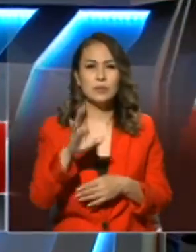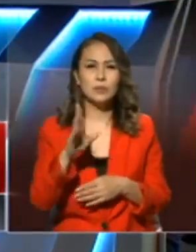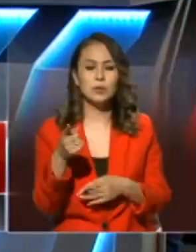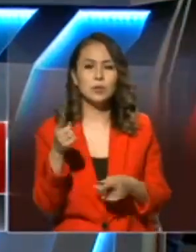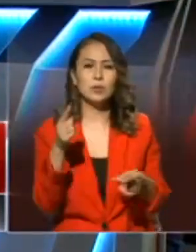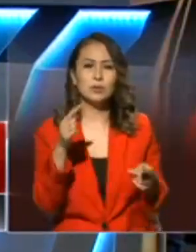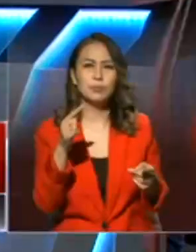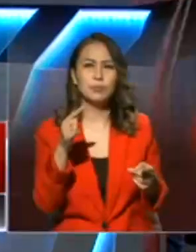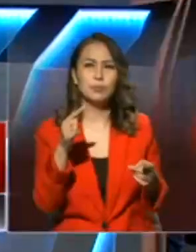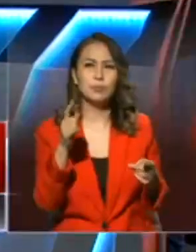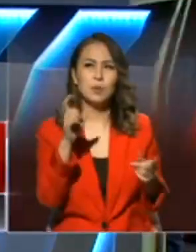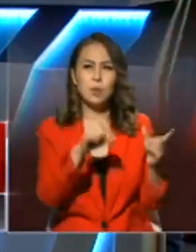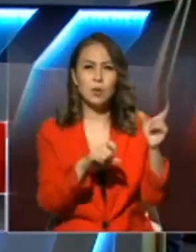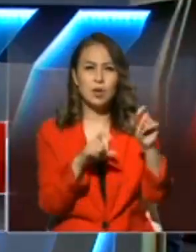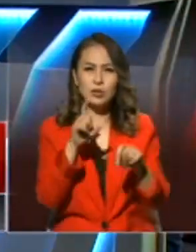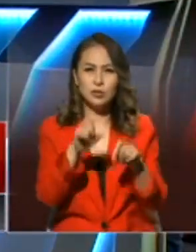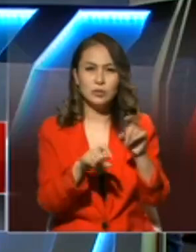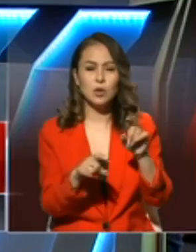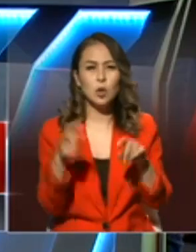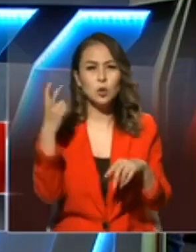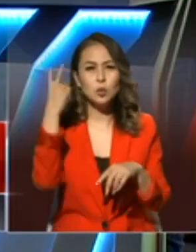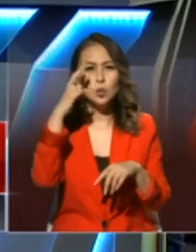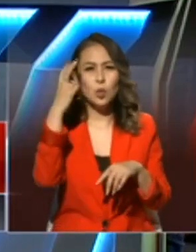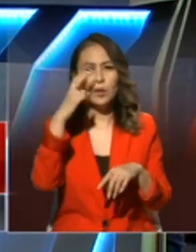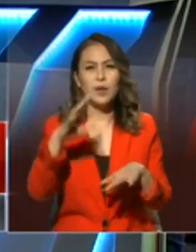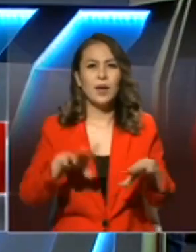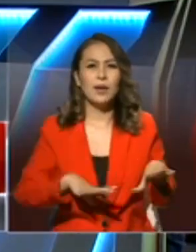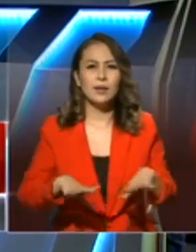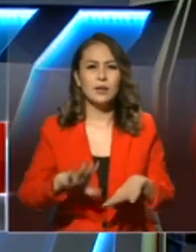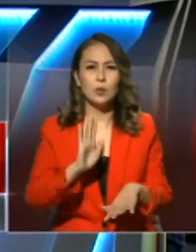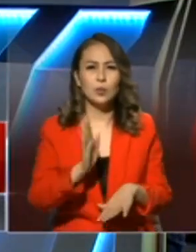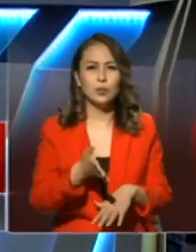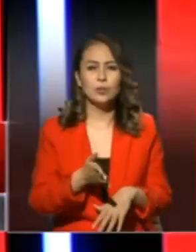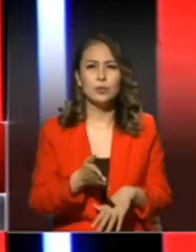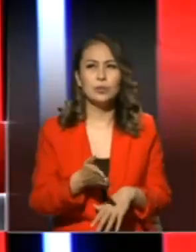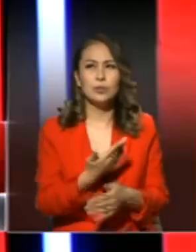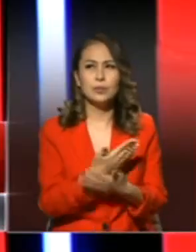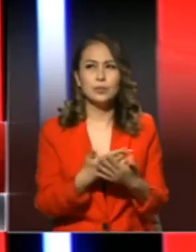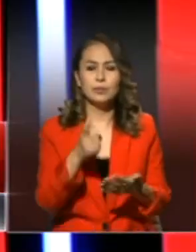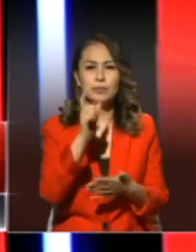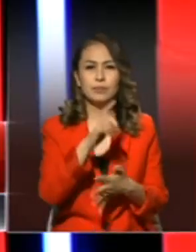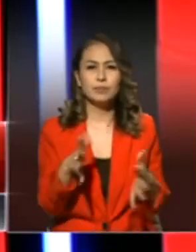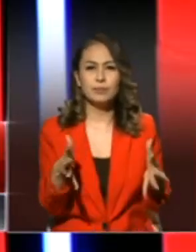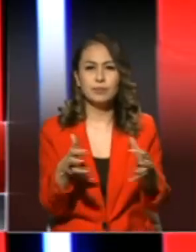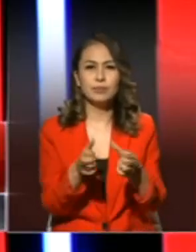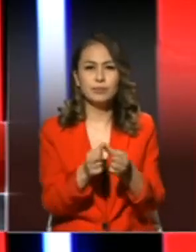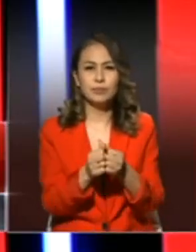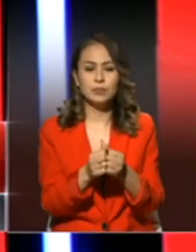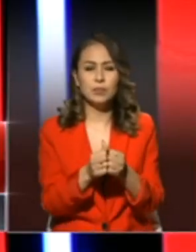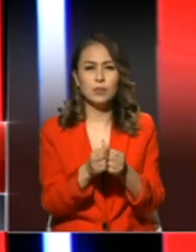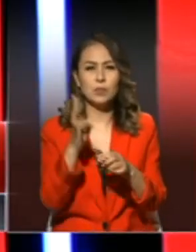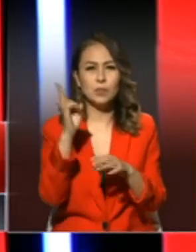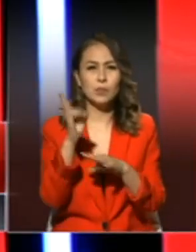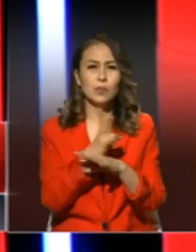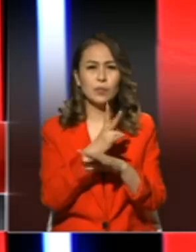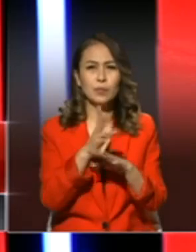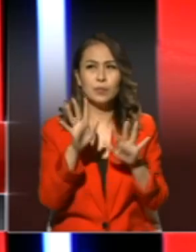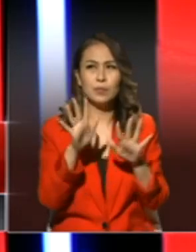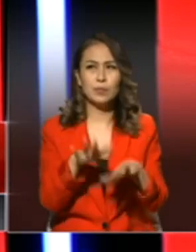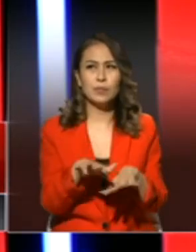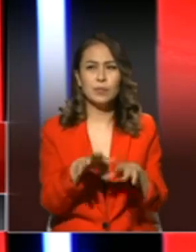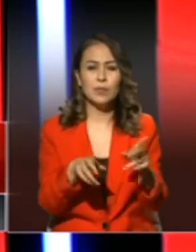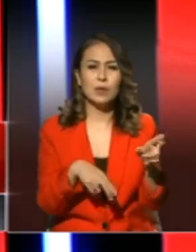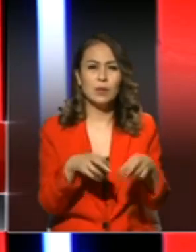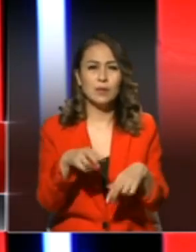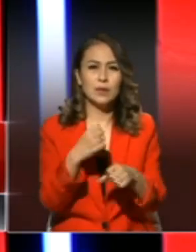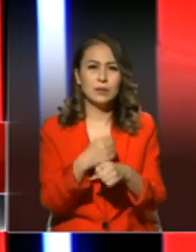етеді. Қара нарық деген не? Қара нарық дегеніміз сізді көшеде ұстап алды. Қараңғы жерге апарды. Қол қой дейді. Кәдімгі хирург